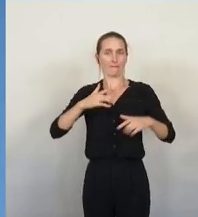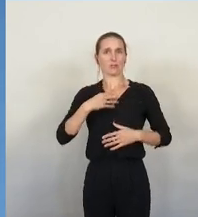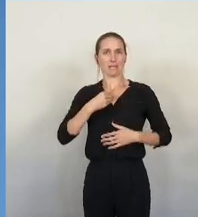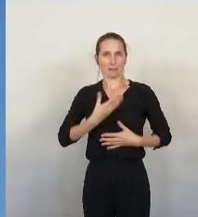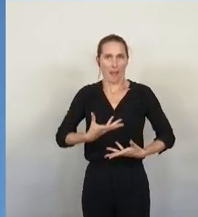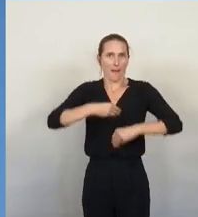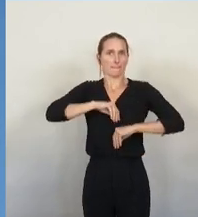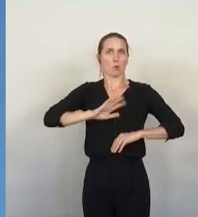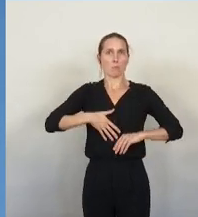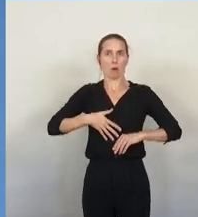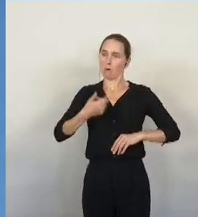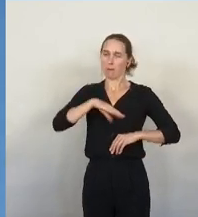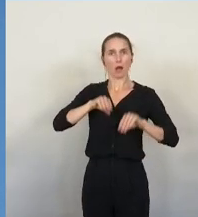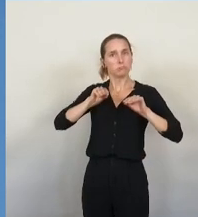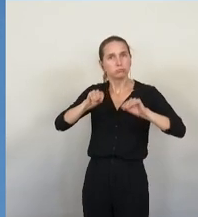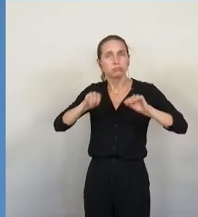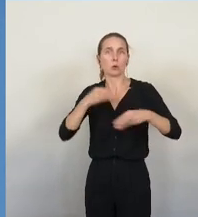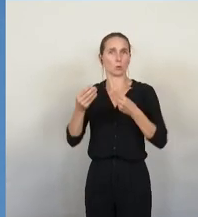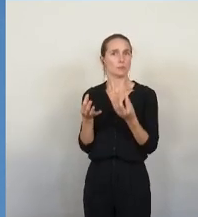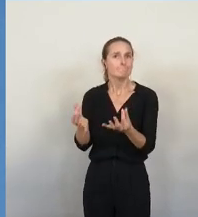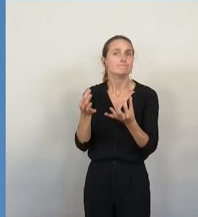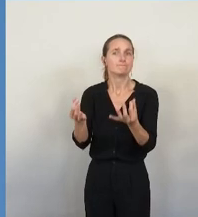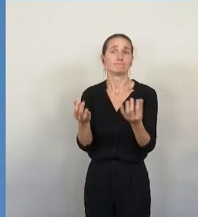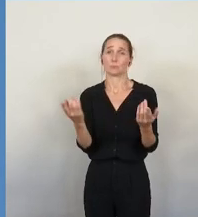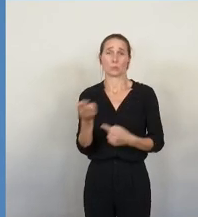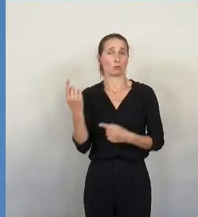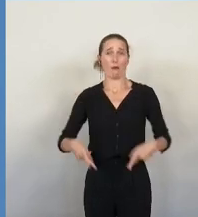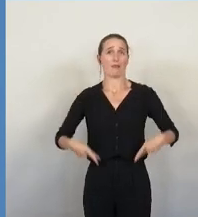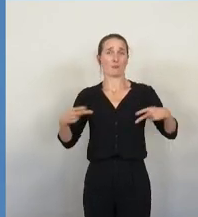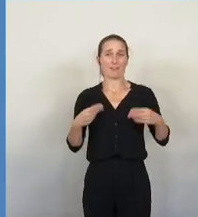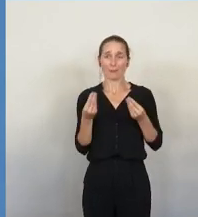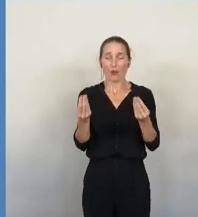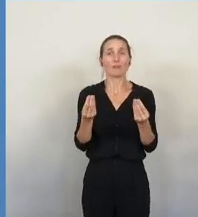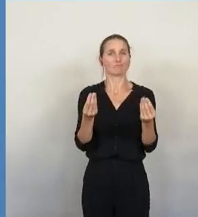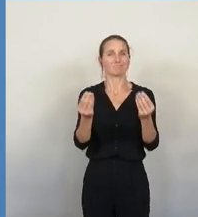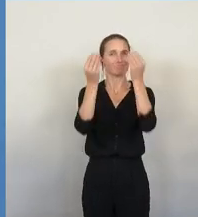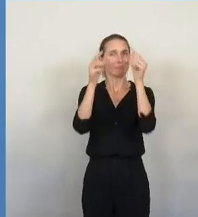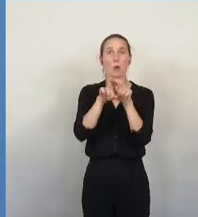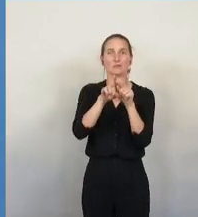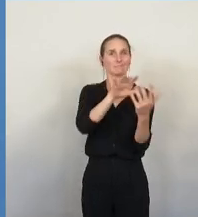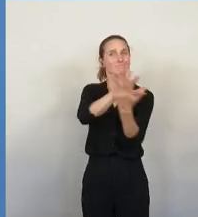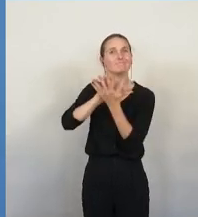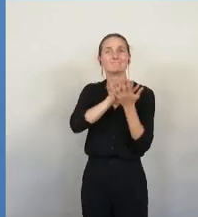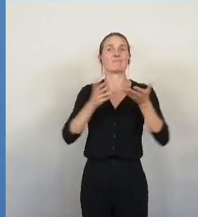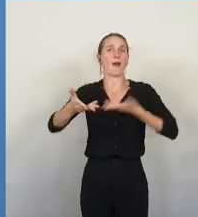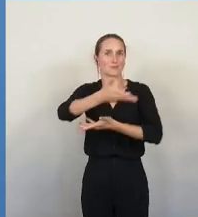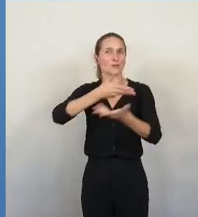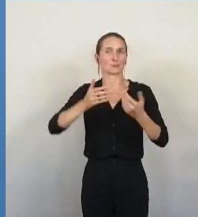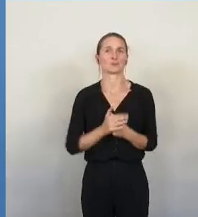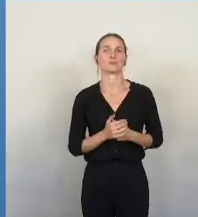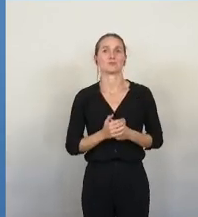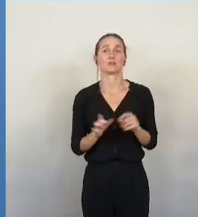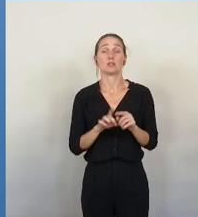partage et d'échange la MDH un lieu de lutte contre le non recours les MDH sont des lieu